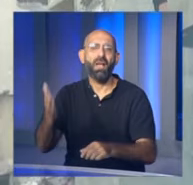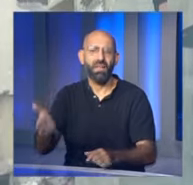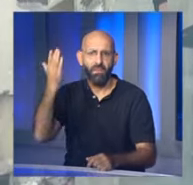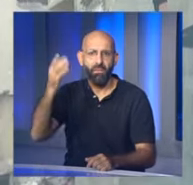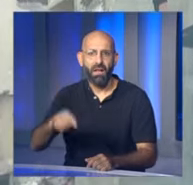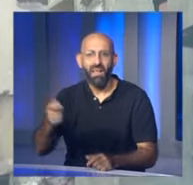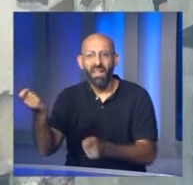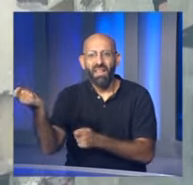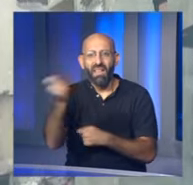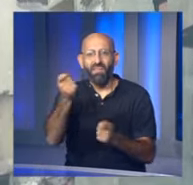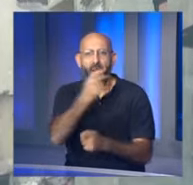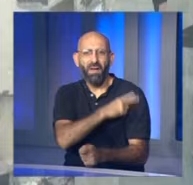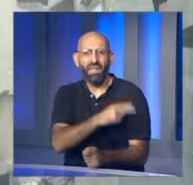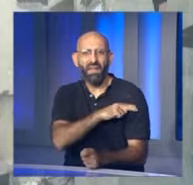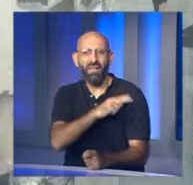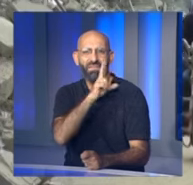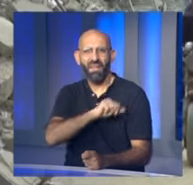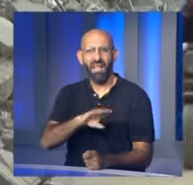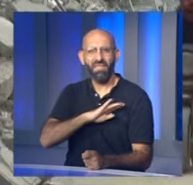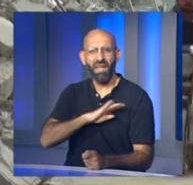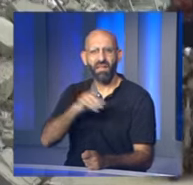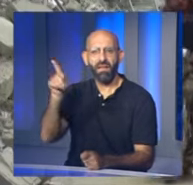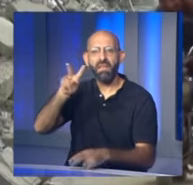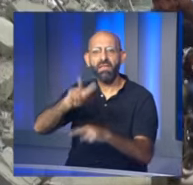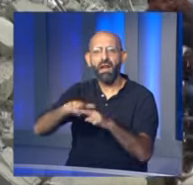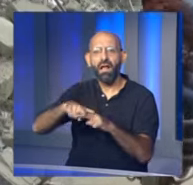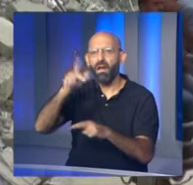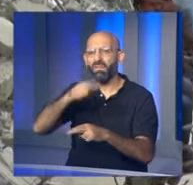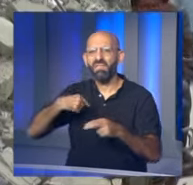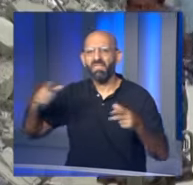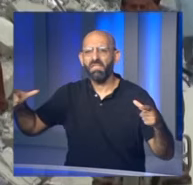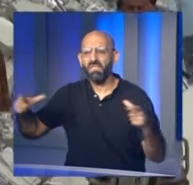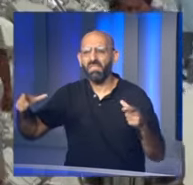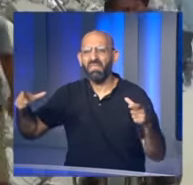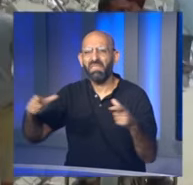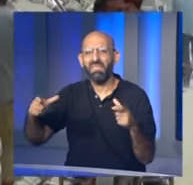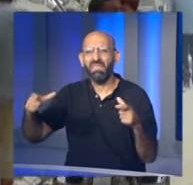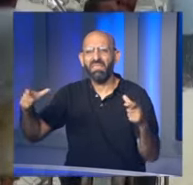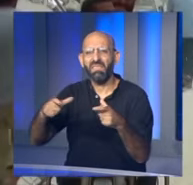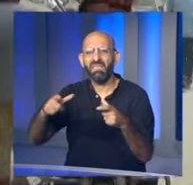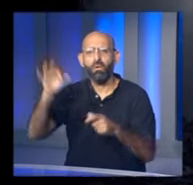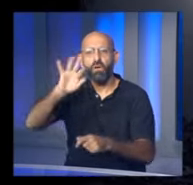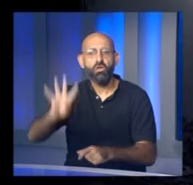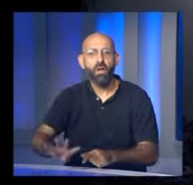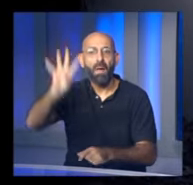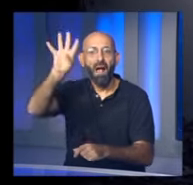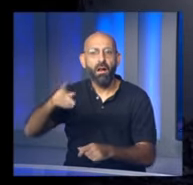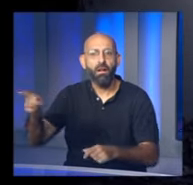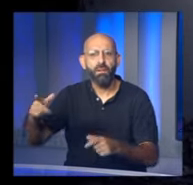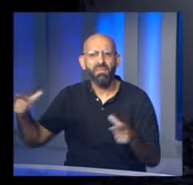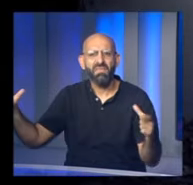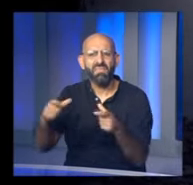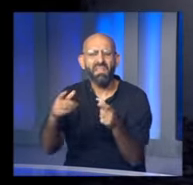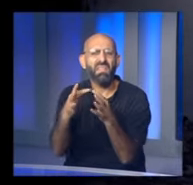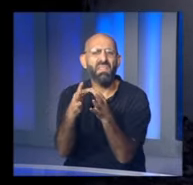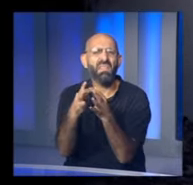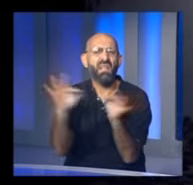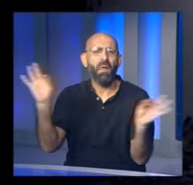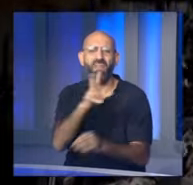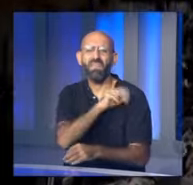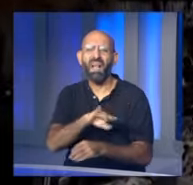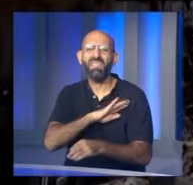شهيدا خلال 24 ساعه الاخيره واكد دفاع المدني في غزه ان الاحتلال الاسرائيلي يفرض حصارا على